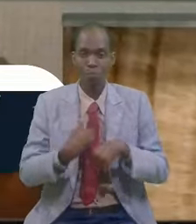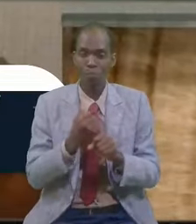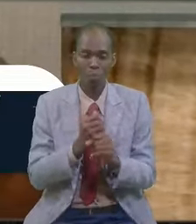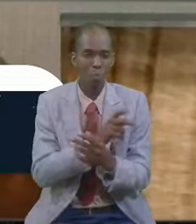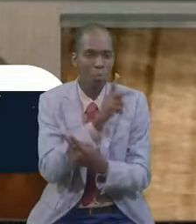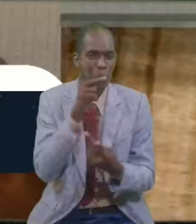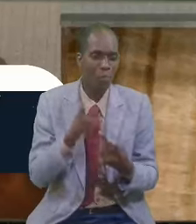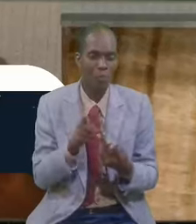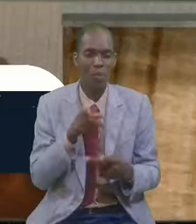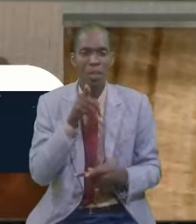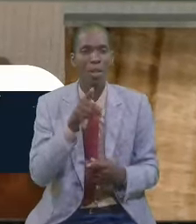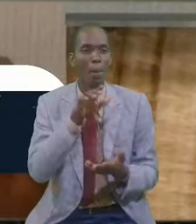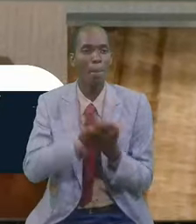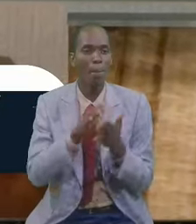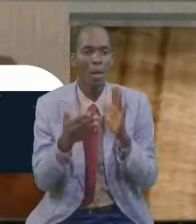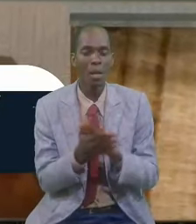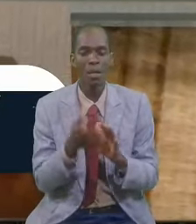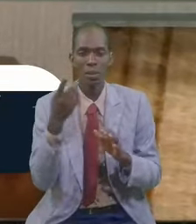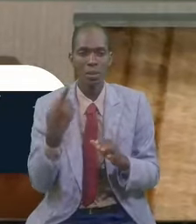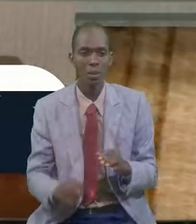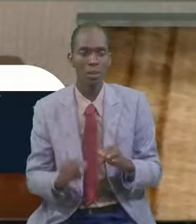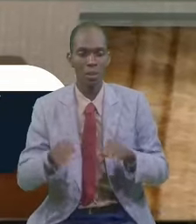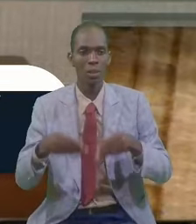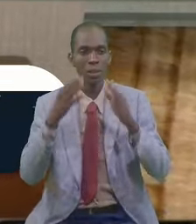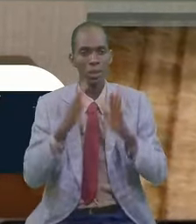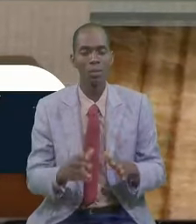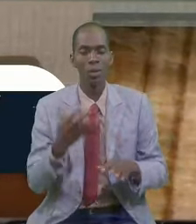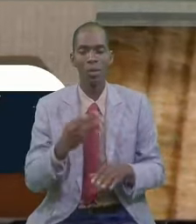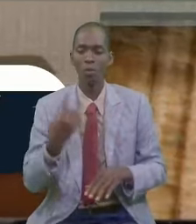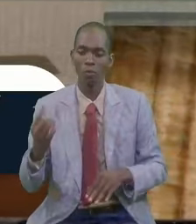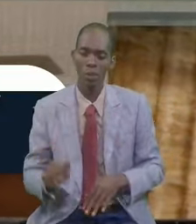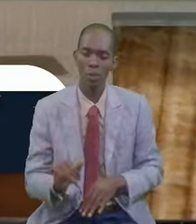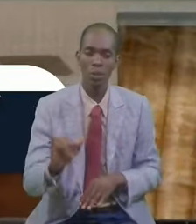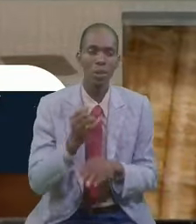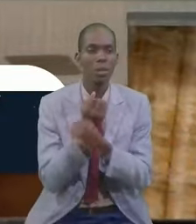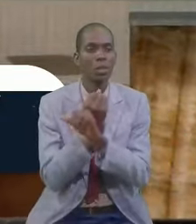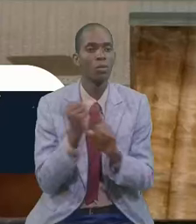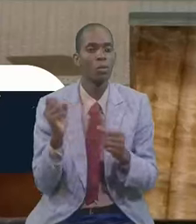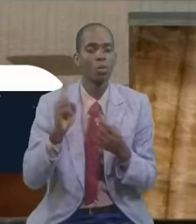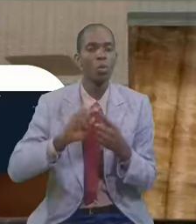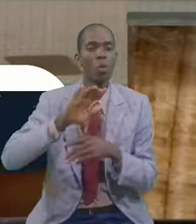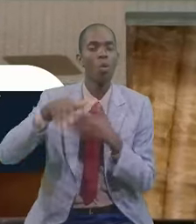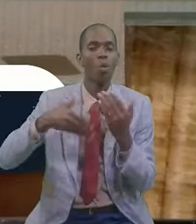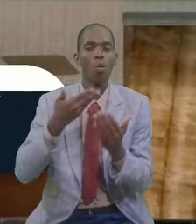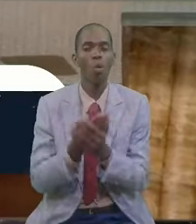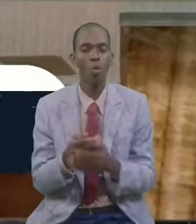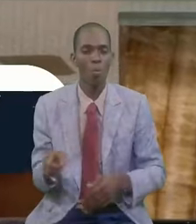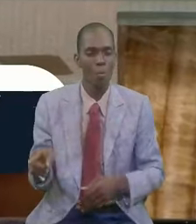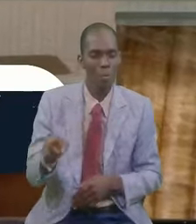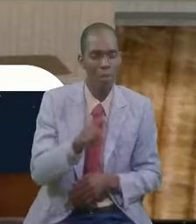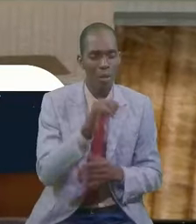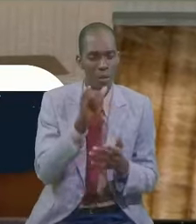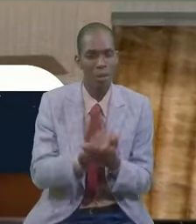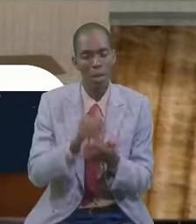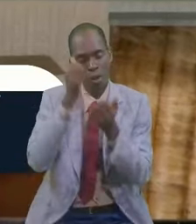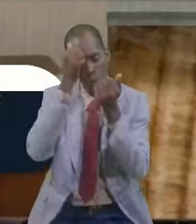Hébreux 5, 9. Et qui, après avoir été élevé à la perfection,